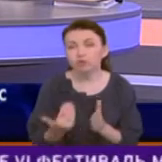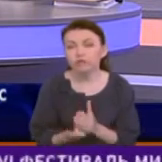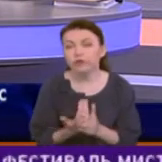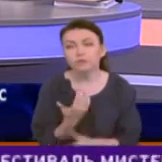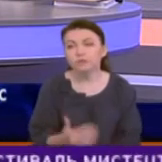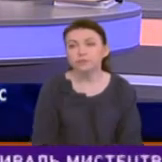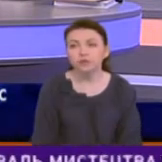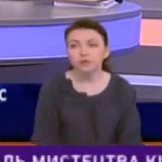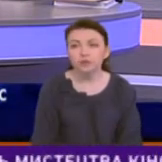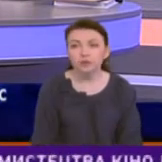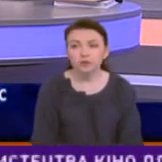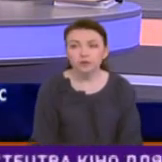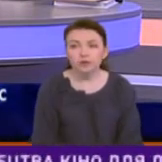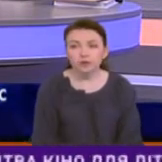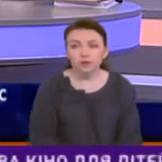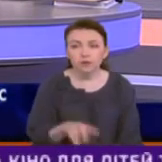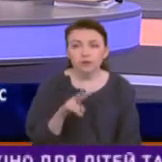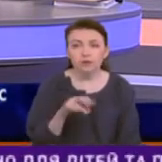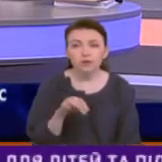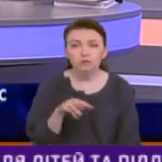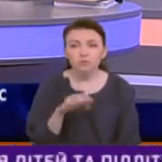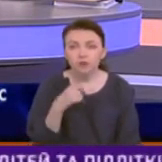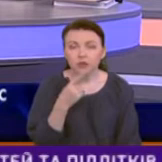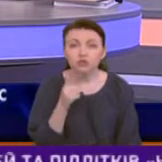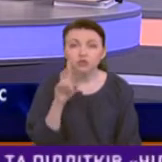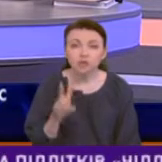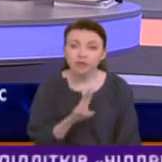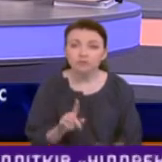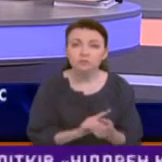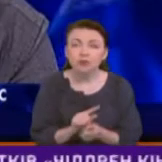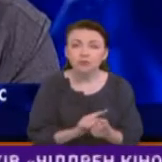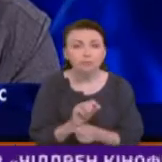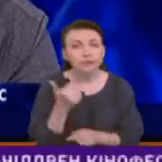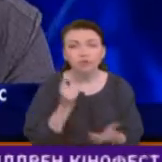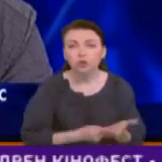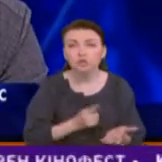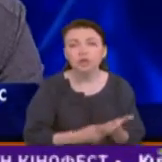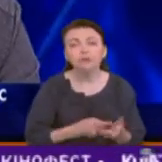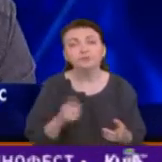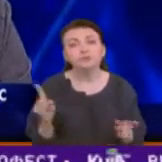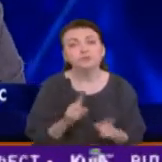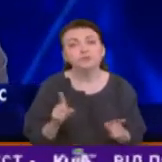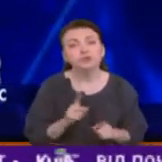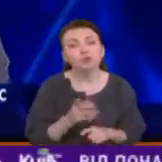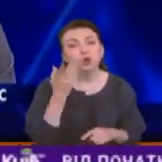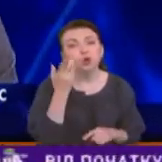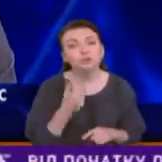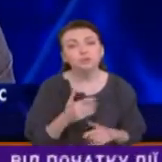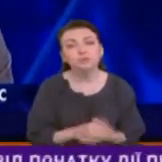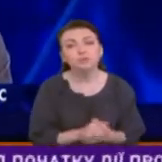новація. Ні, ну, пані Людмила говорить на те, що справді церква міняється, і перша ознака цього – це те, що коли...